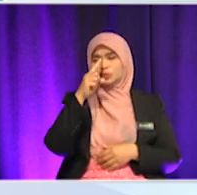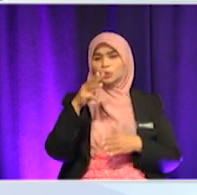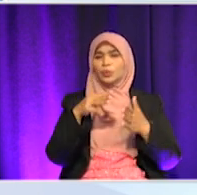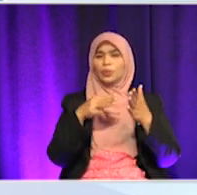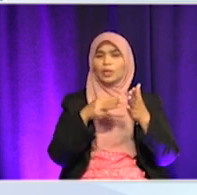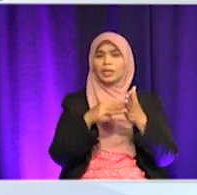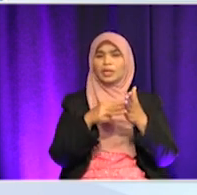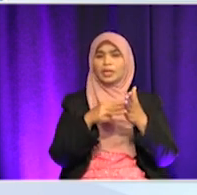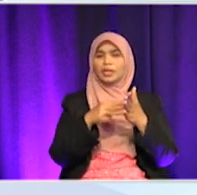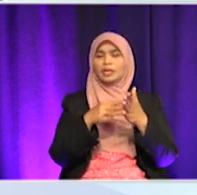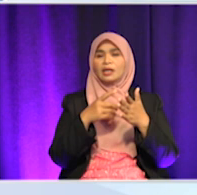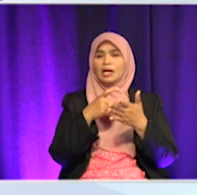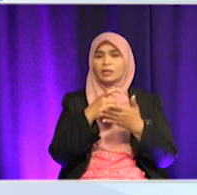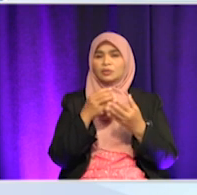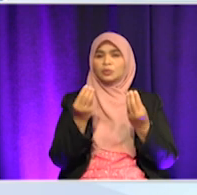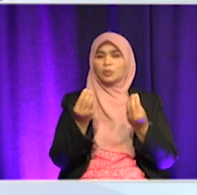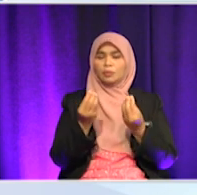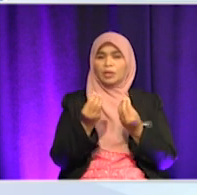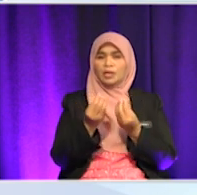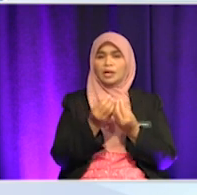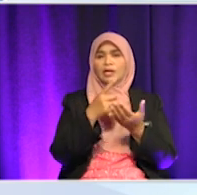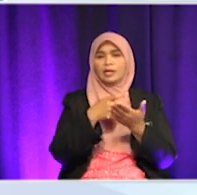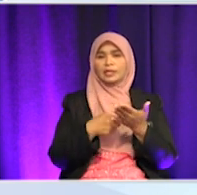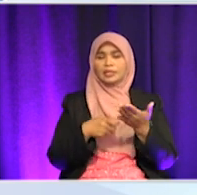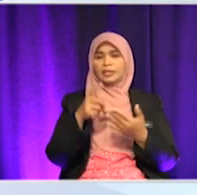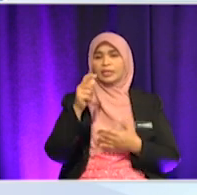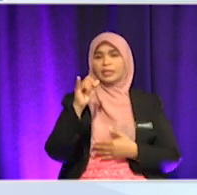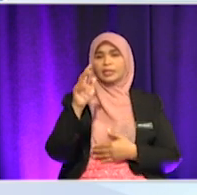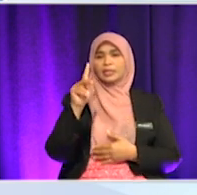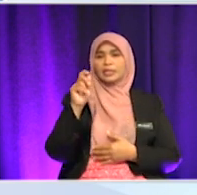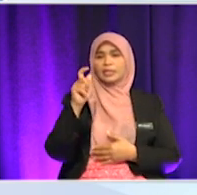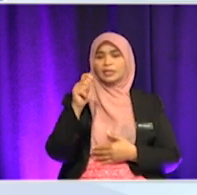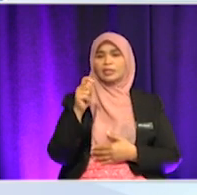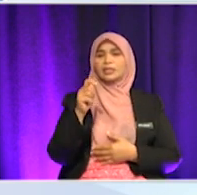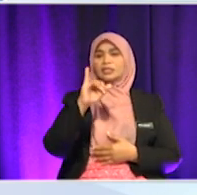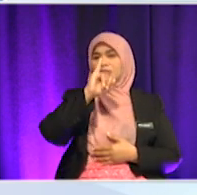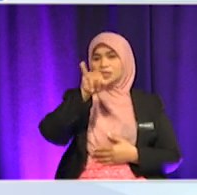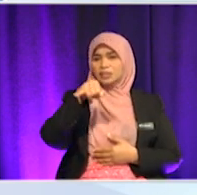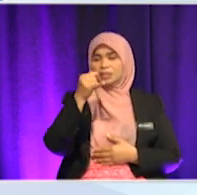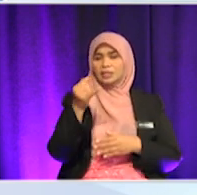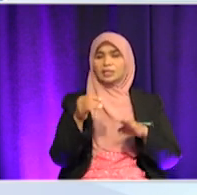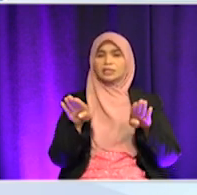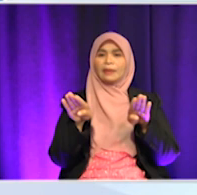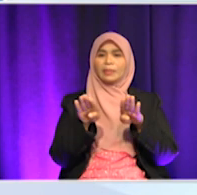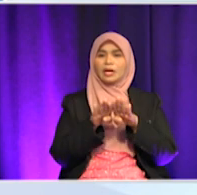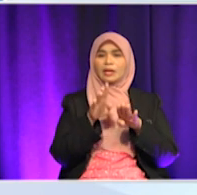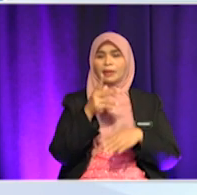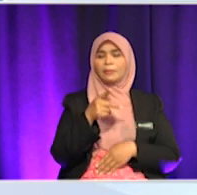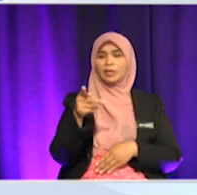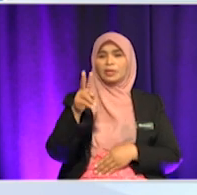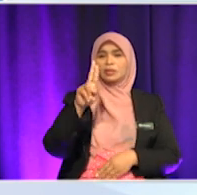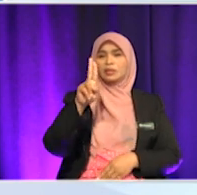harga tiket, jumlah harga tiket. Okey, ungkapkan J sebagai perkara rumus. Okey, yang itu soalan yang